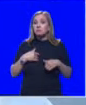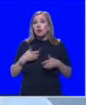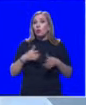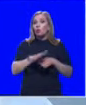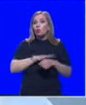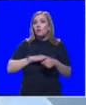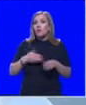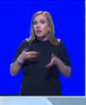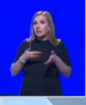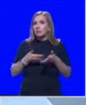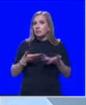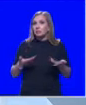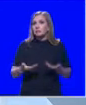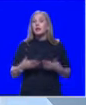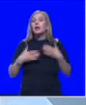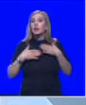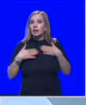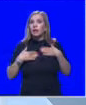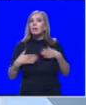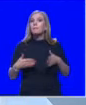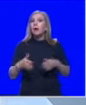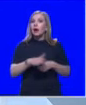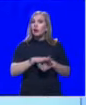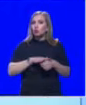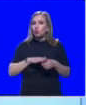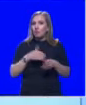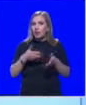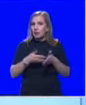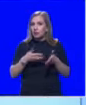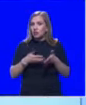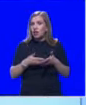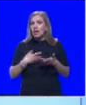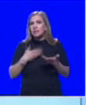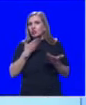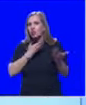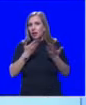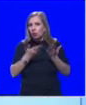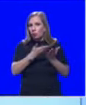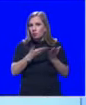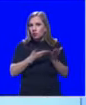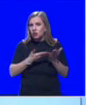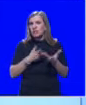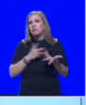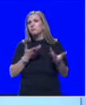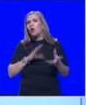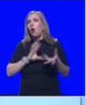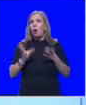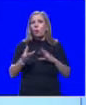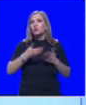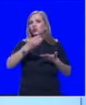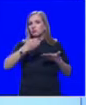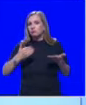те? Имат основание по много причини, макар че аз четох мотивите, те са доста общи.